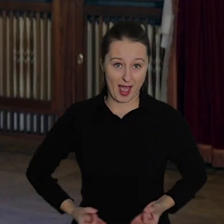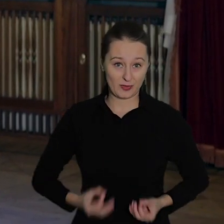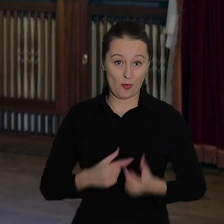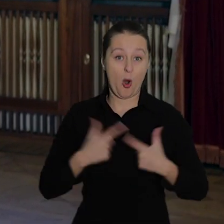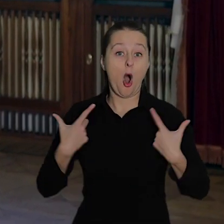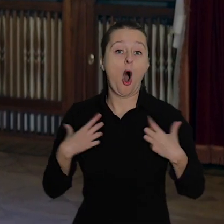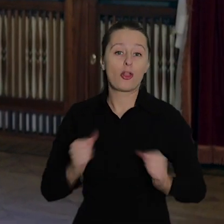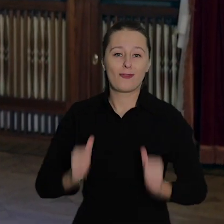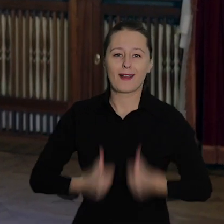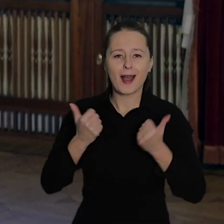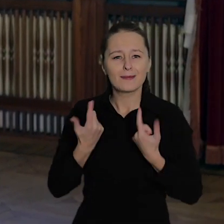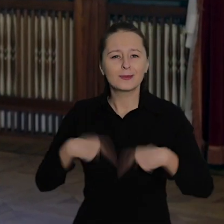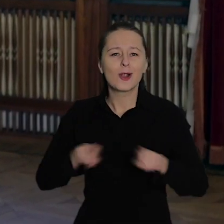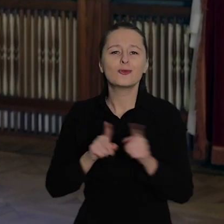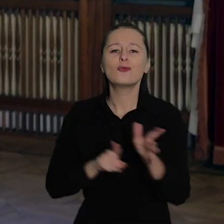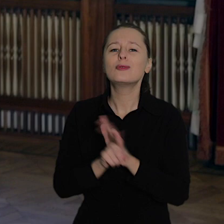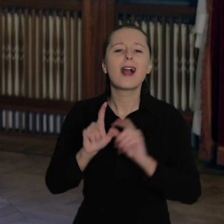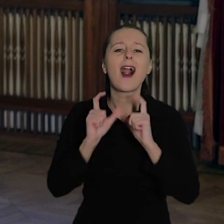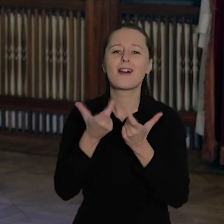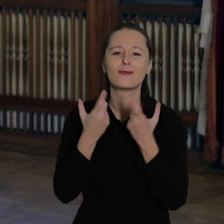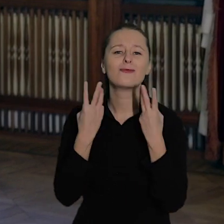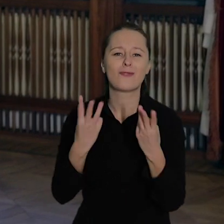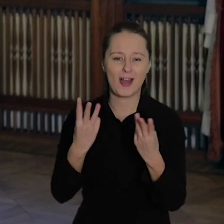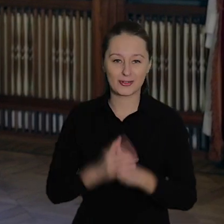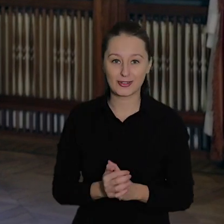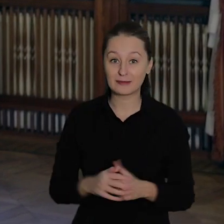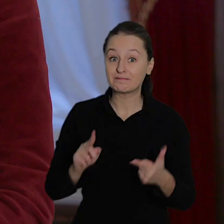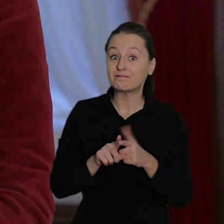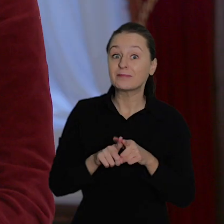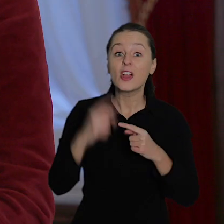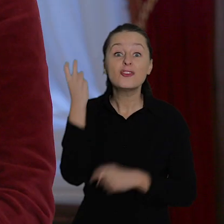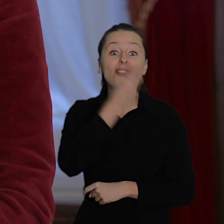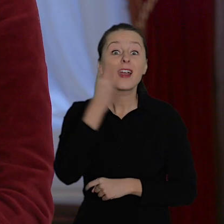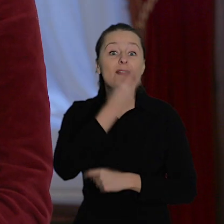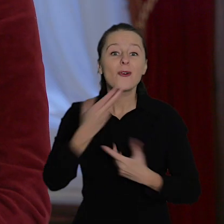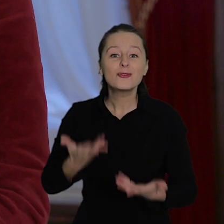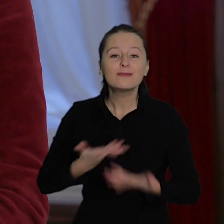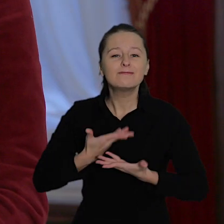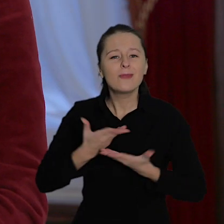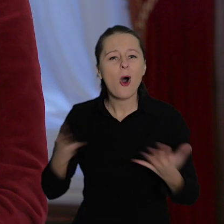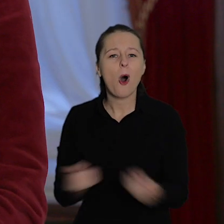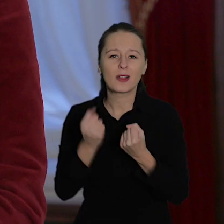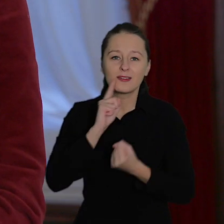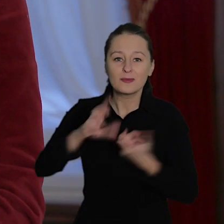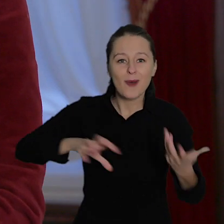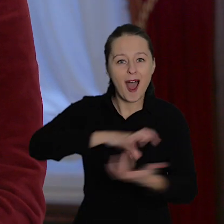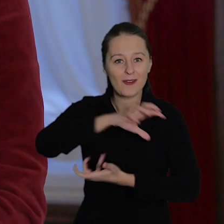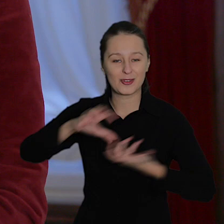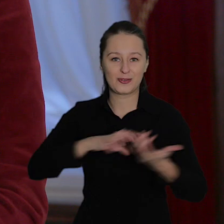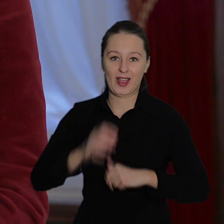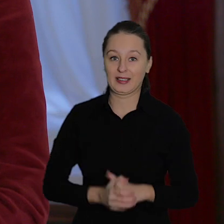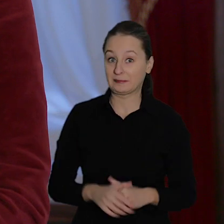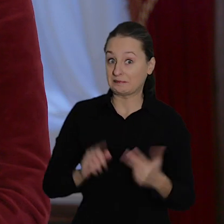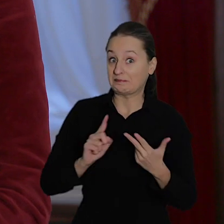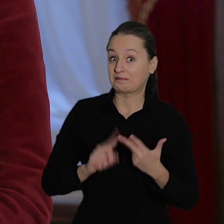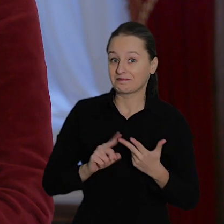wszystkim Państwu odwagi do sięgania po to, co dla Państwa ważne, ciekawości pozwalającej odkrywać prawdę